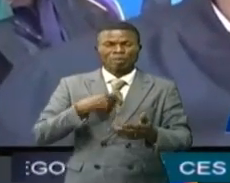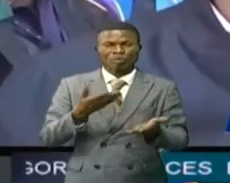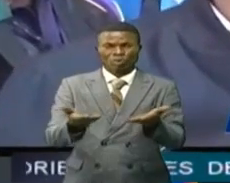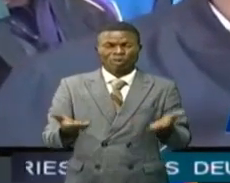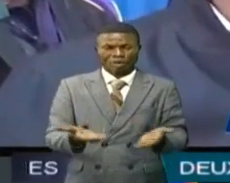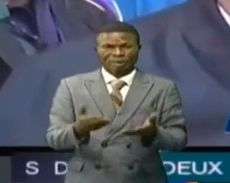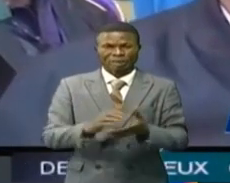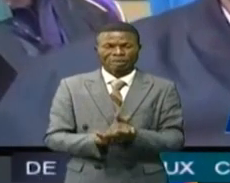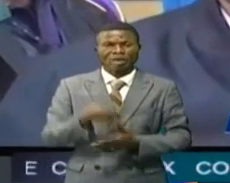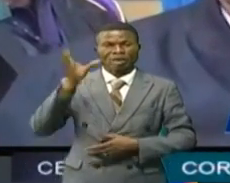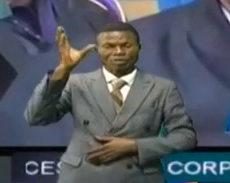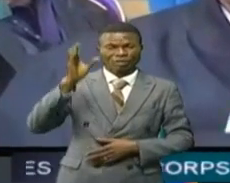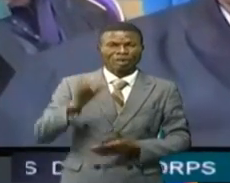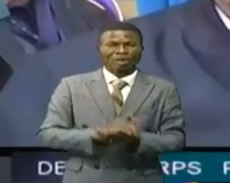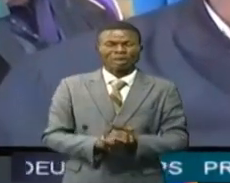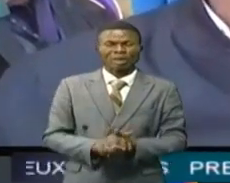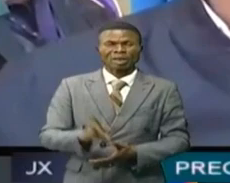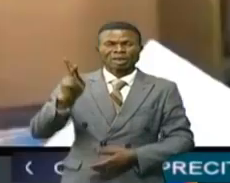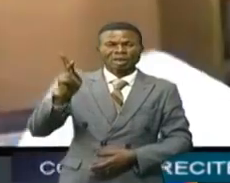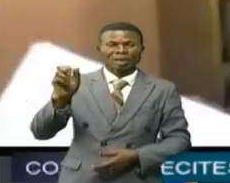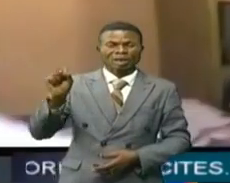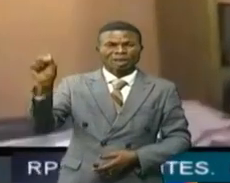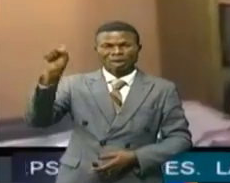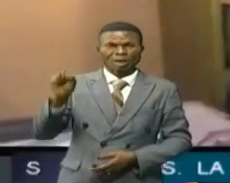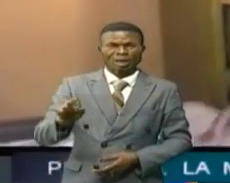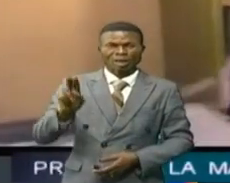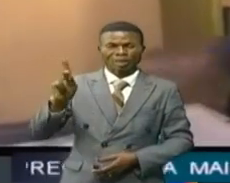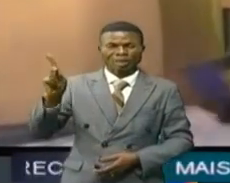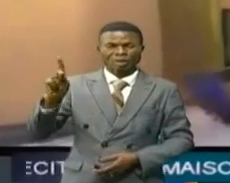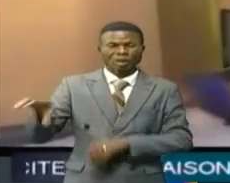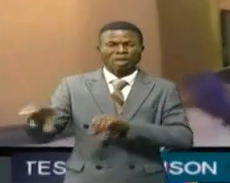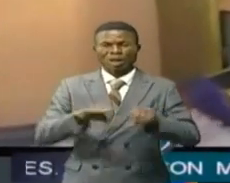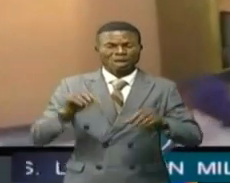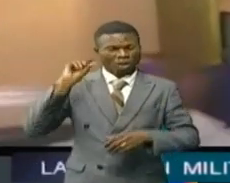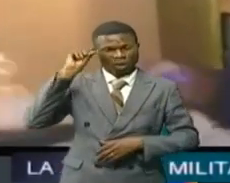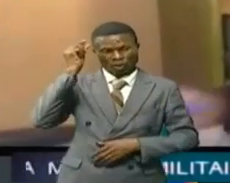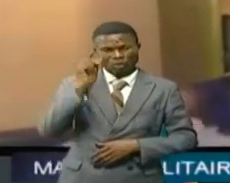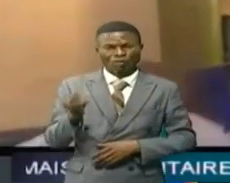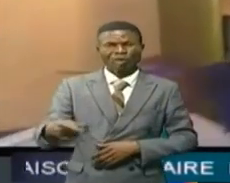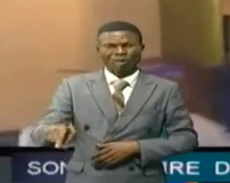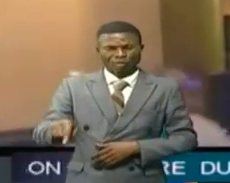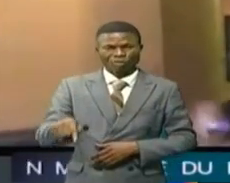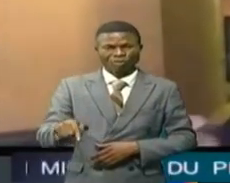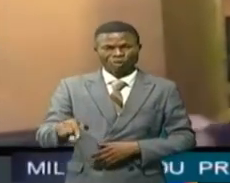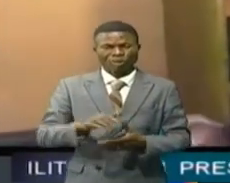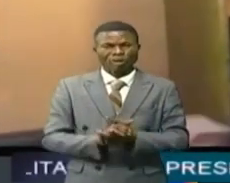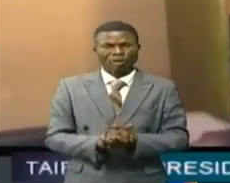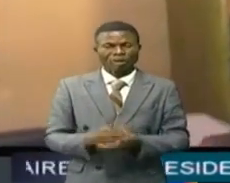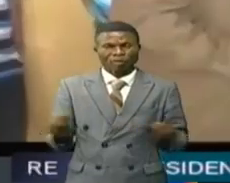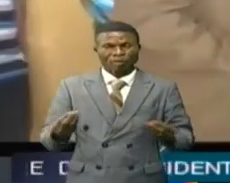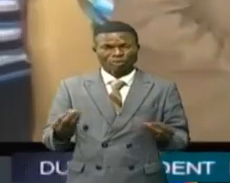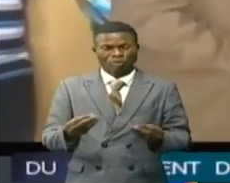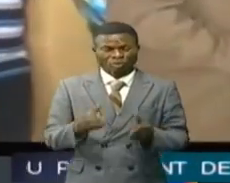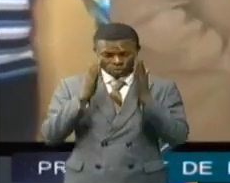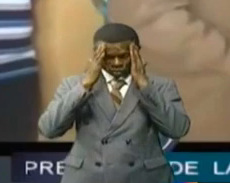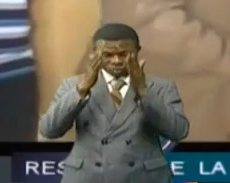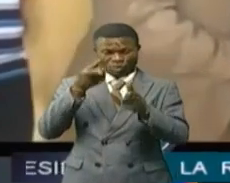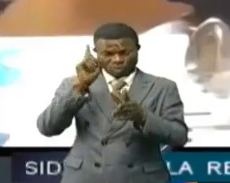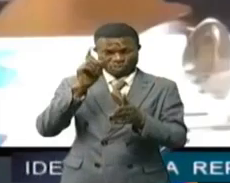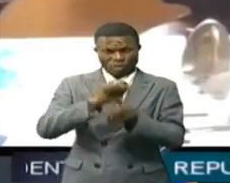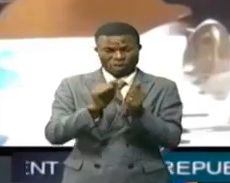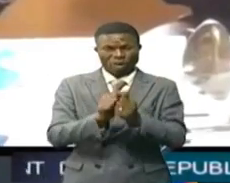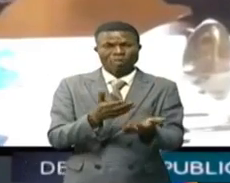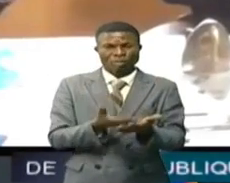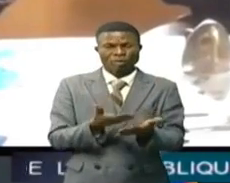anglaise, nous avons compris que l'action que le gouvernement pour l'instant est en train de mener, et spécifiquement en ce qui concerne ce